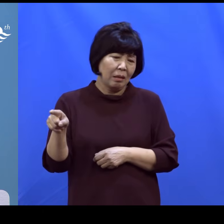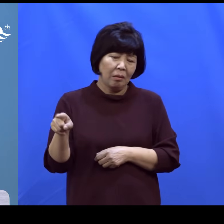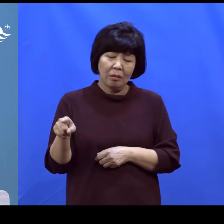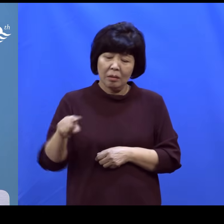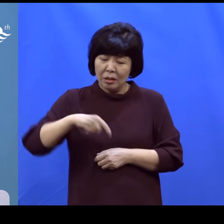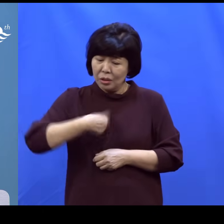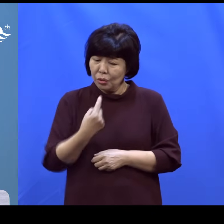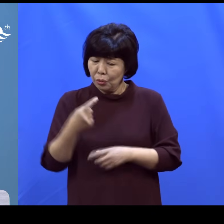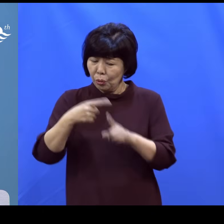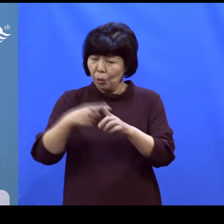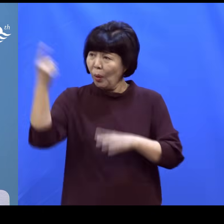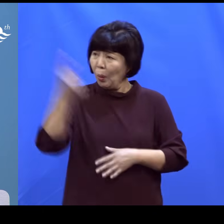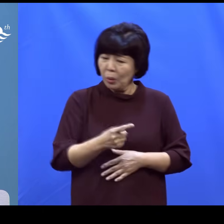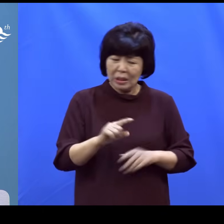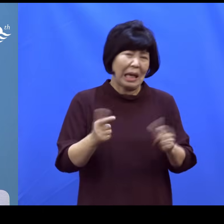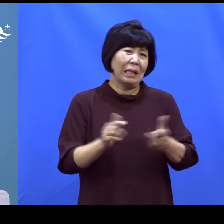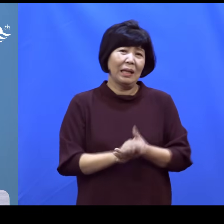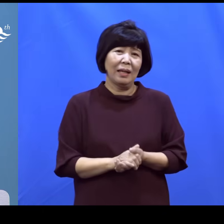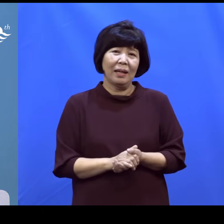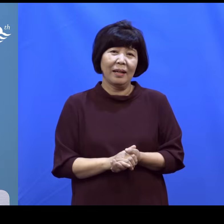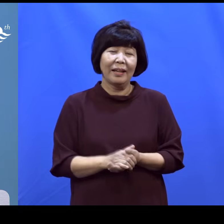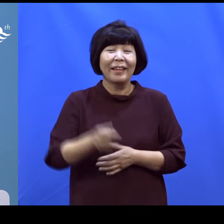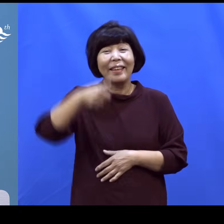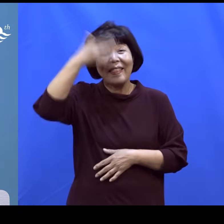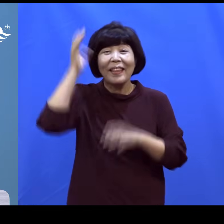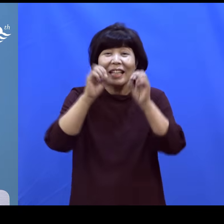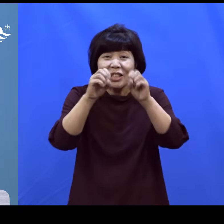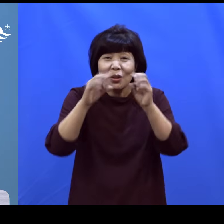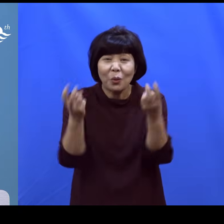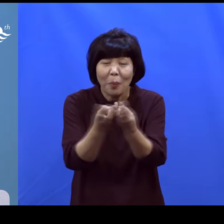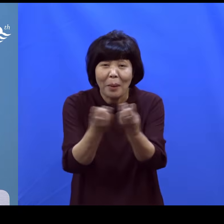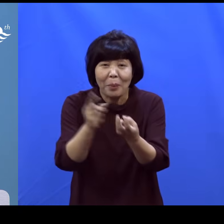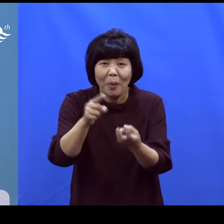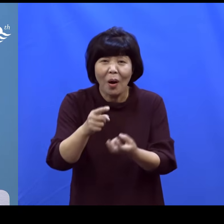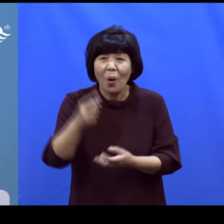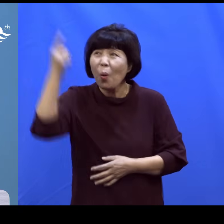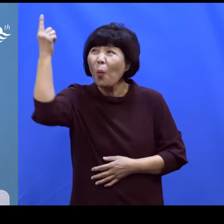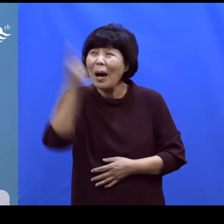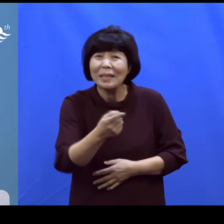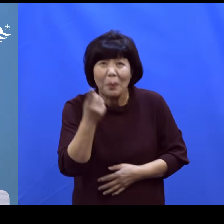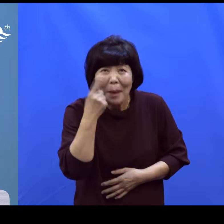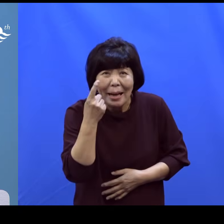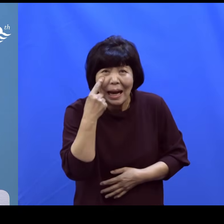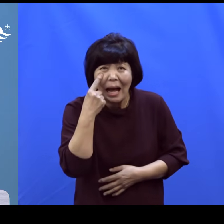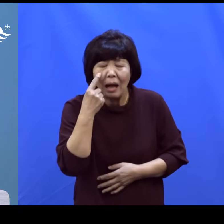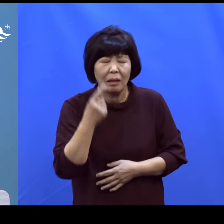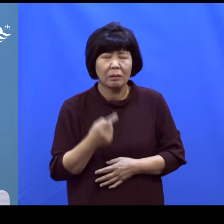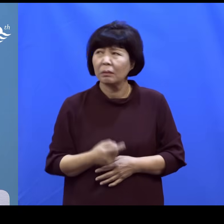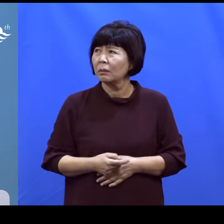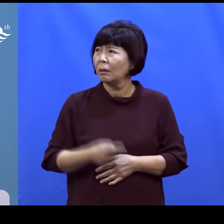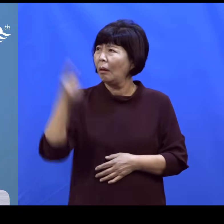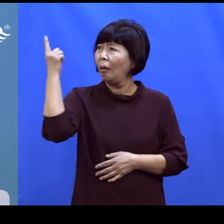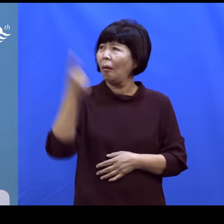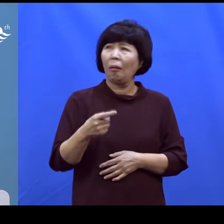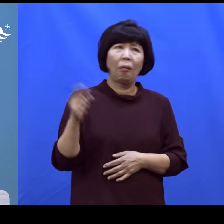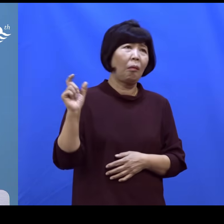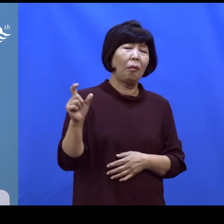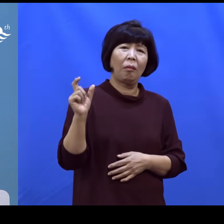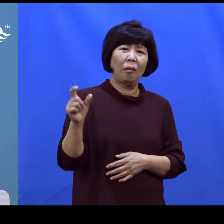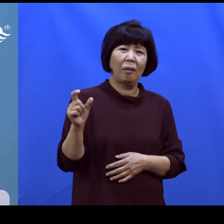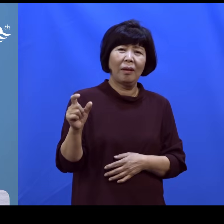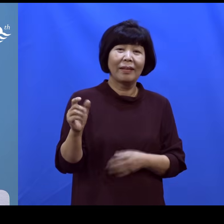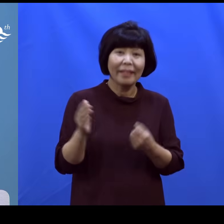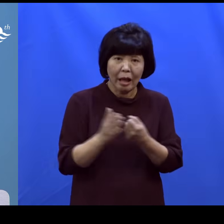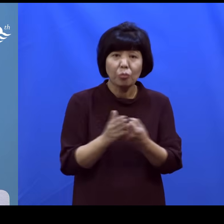옛날에는 카멘씨 와서 보라고 그랬어요. 아무도 안 와요. 우리가 가야 돼요. 우리가 하늘에 갈 수 없어요. 하나님이